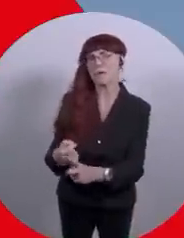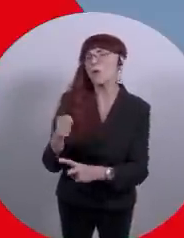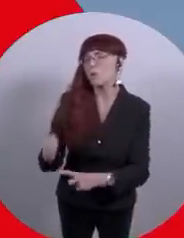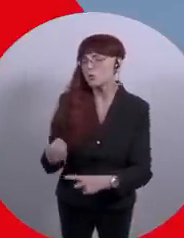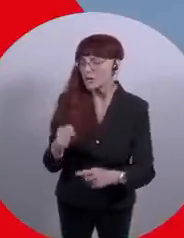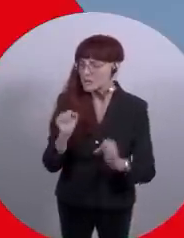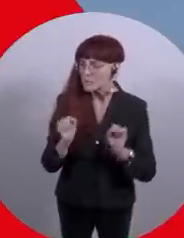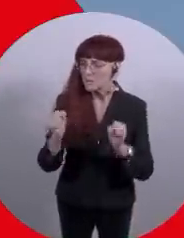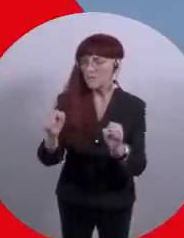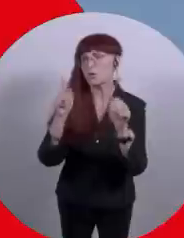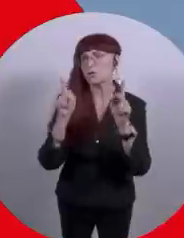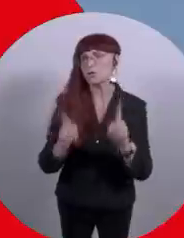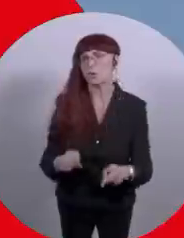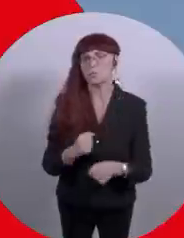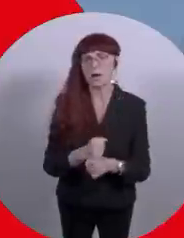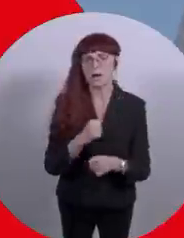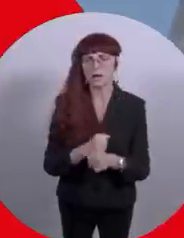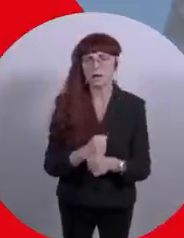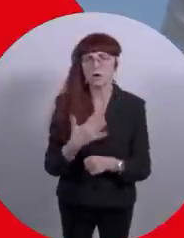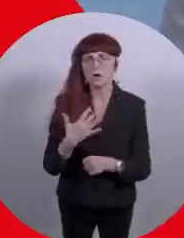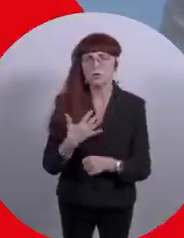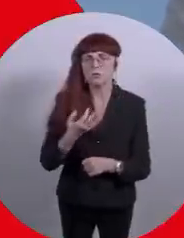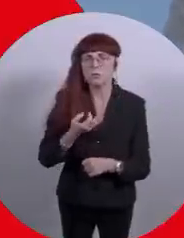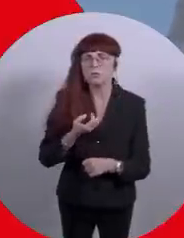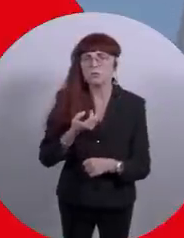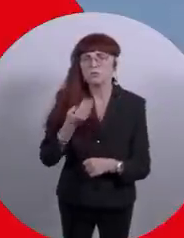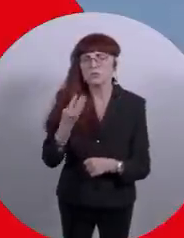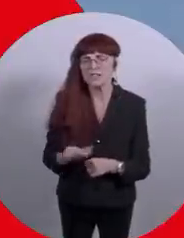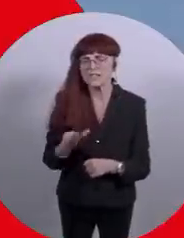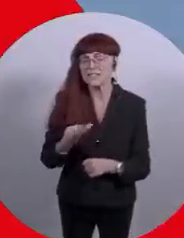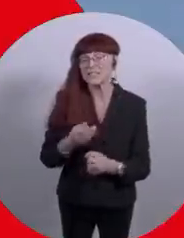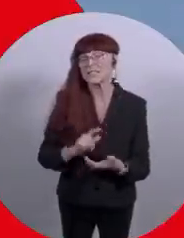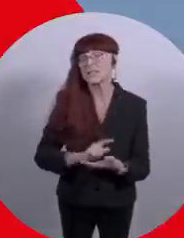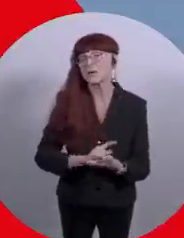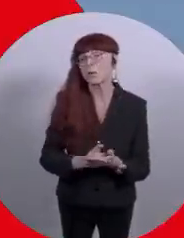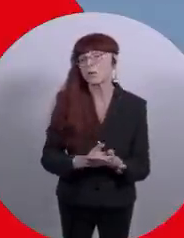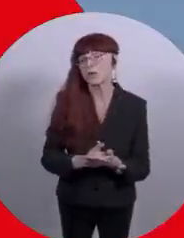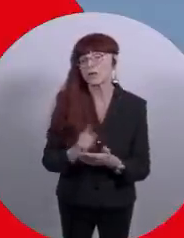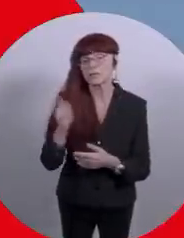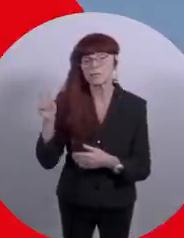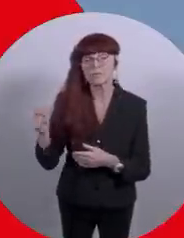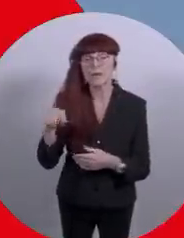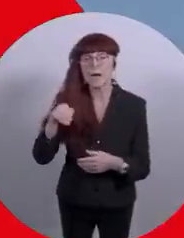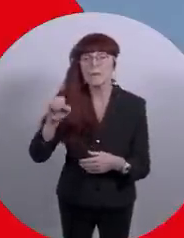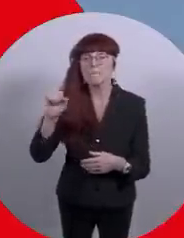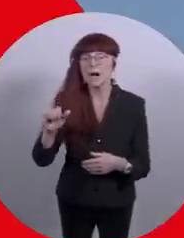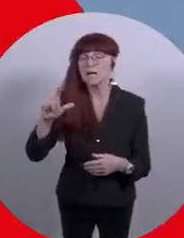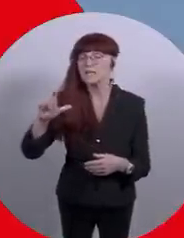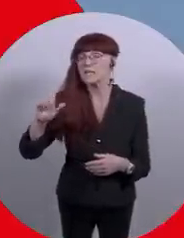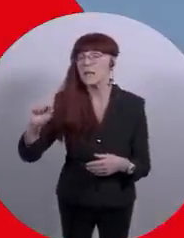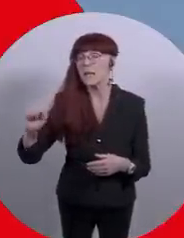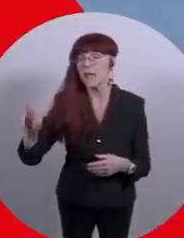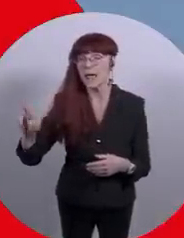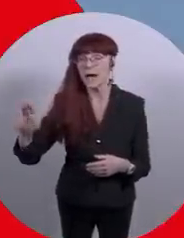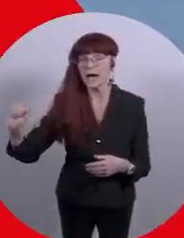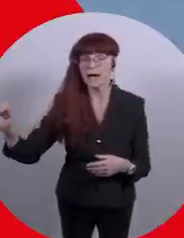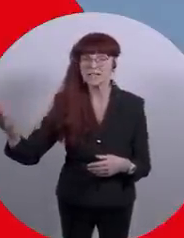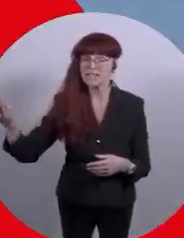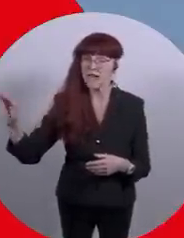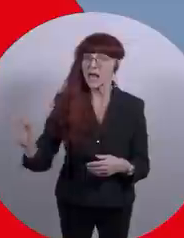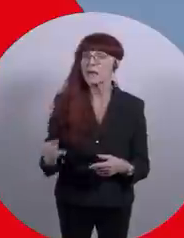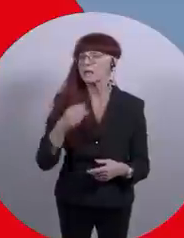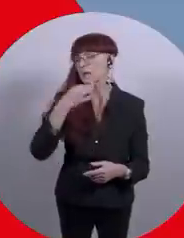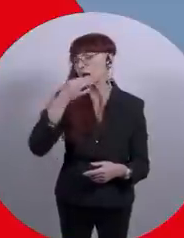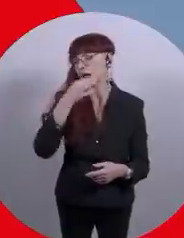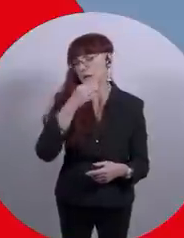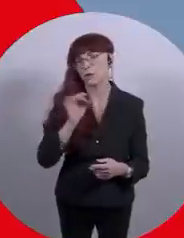das macht 45 Sekunden ich war den Beitrag des Max Lercher dankbar weil genau